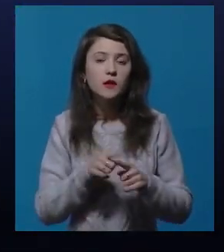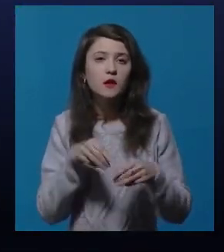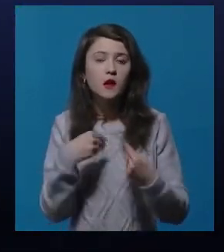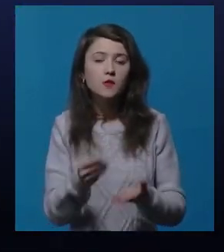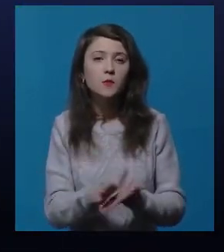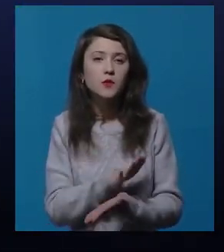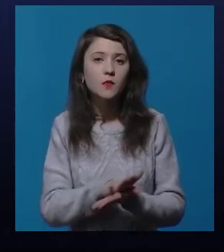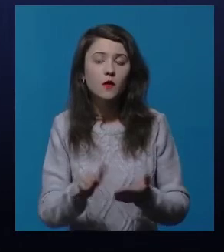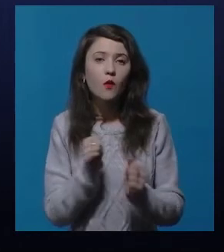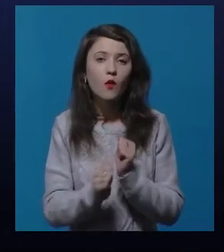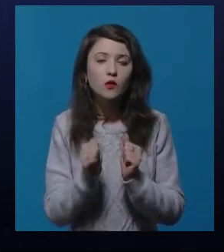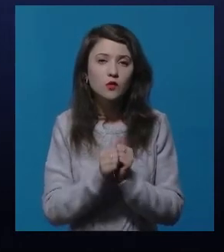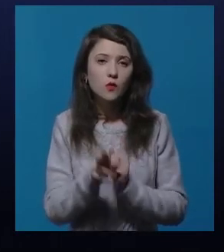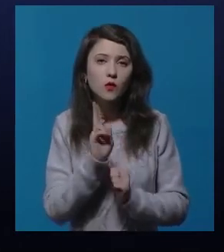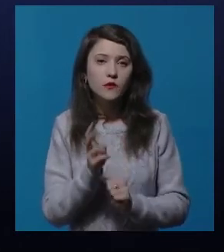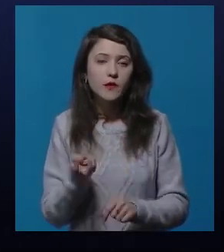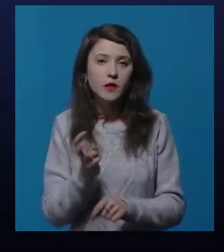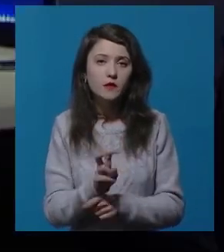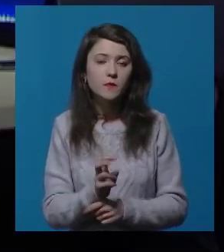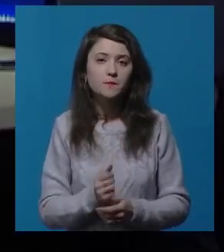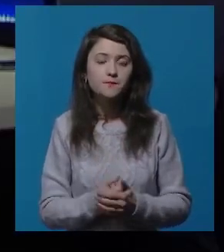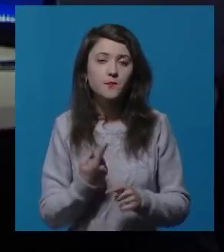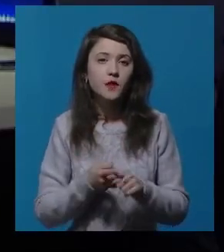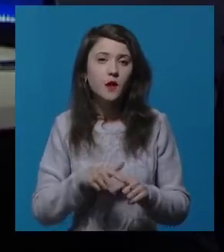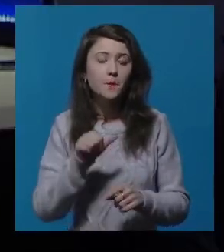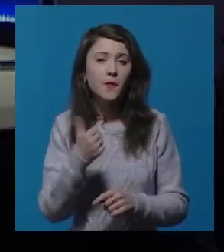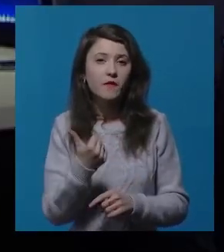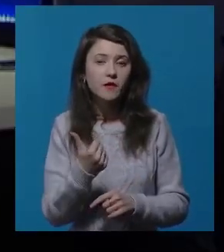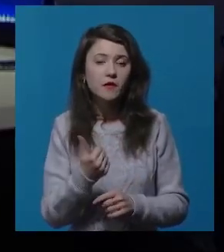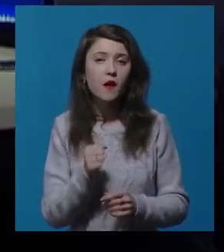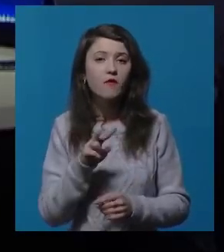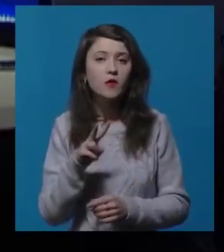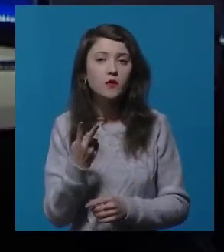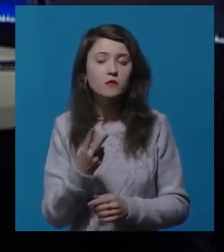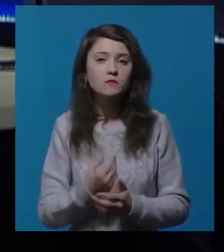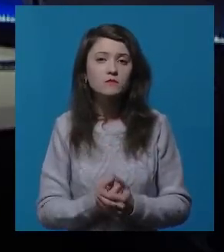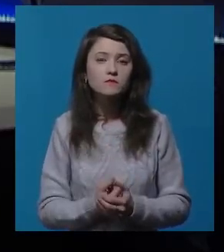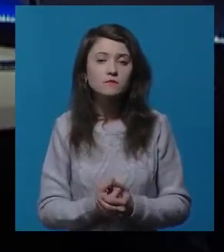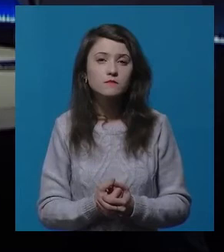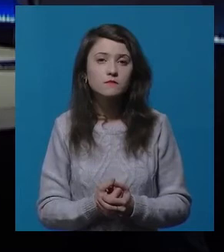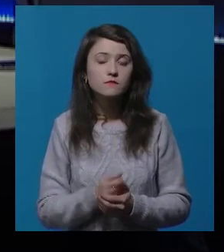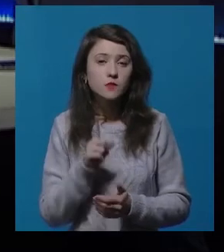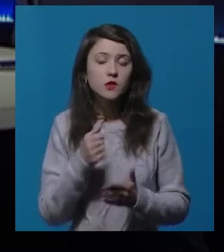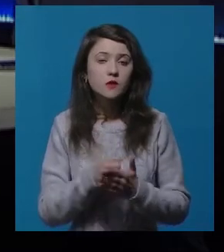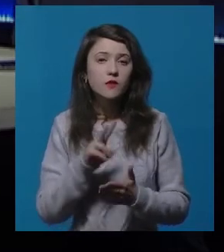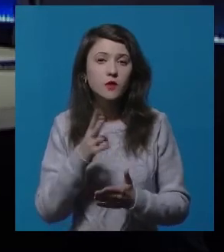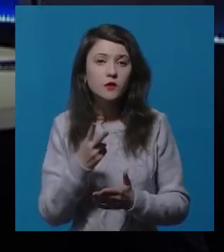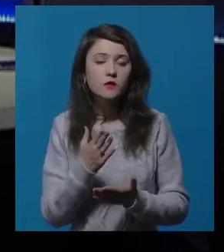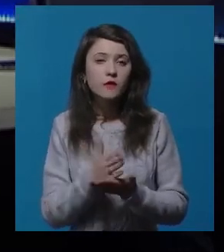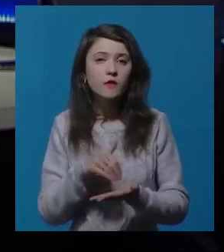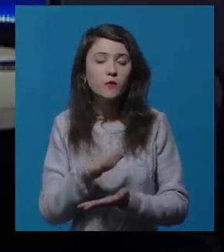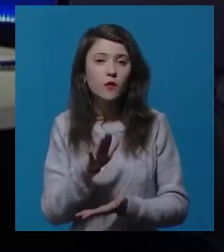безоплатно кожному, хто звернеться. І це первинна правова допомога. А вторинна правова, от так, якраз щодо вторинної є відмови, тому